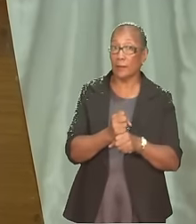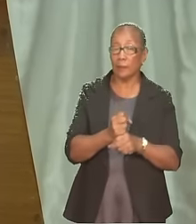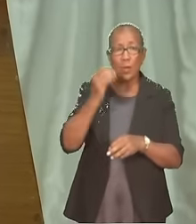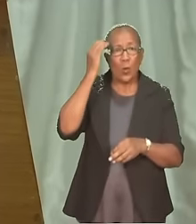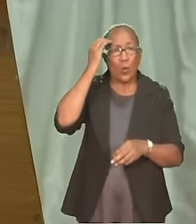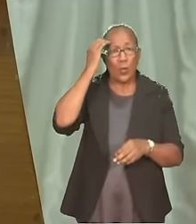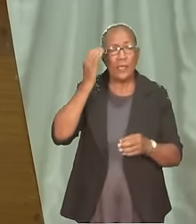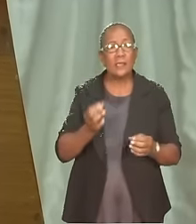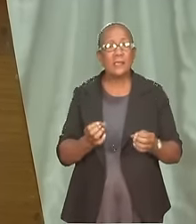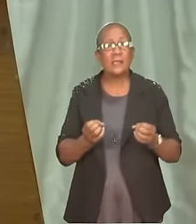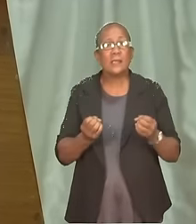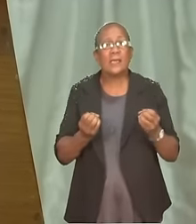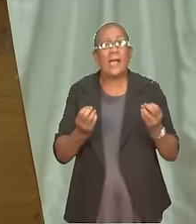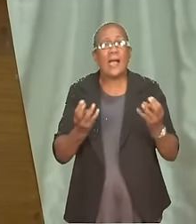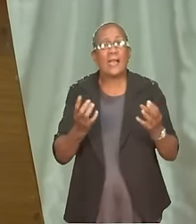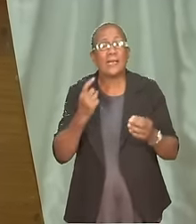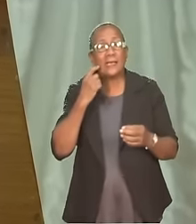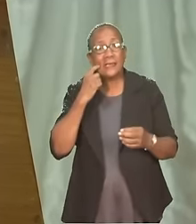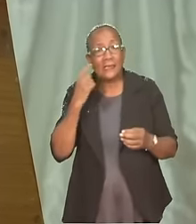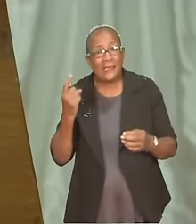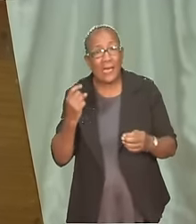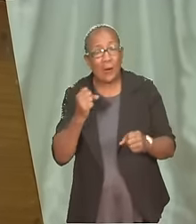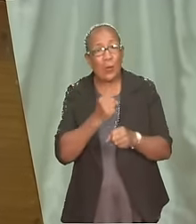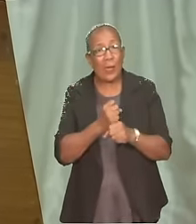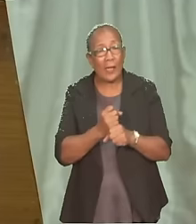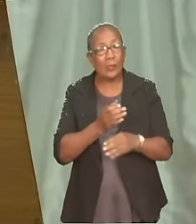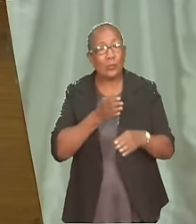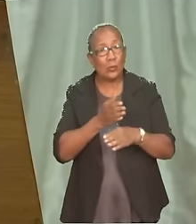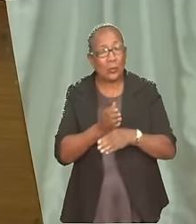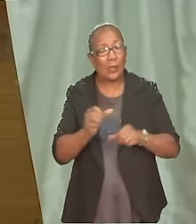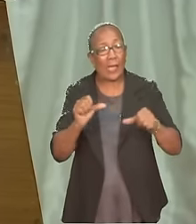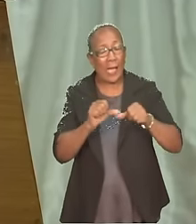werk er dagelijks verzet wordt door ambtenaren